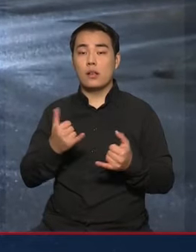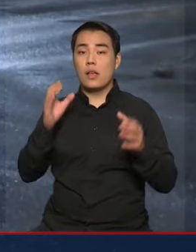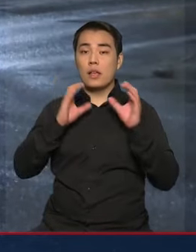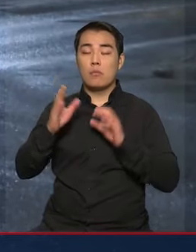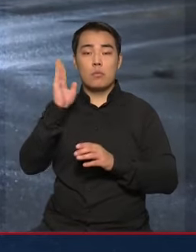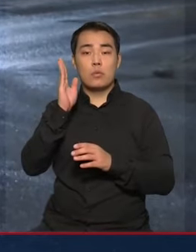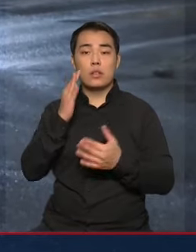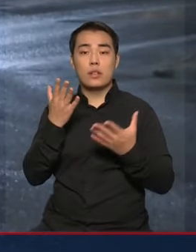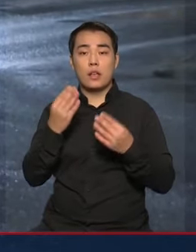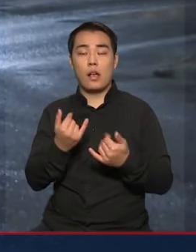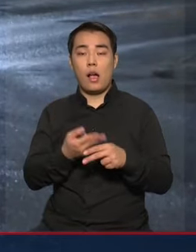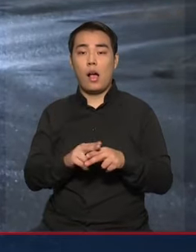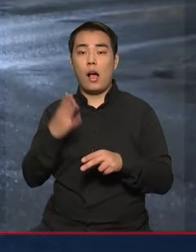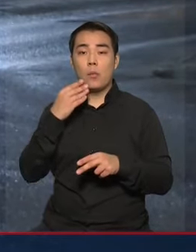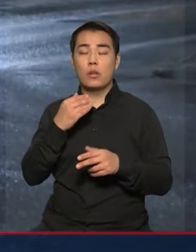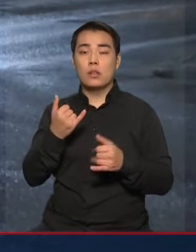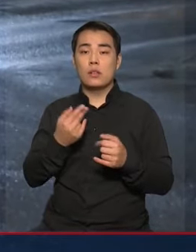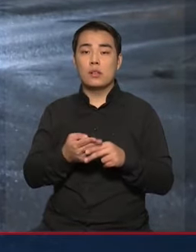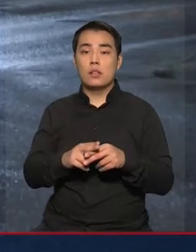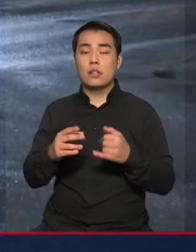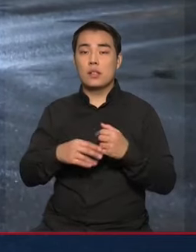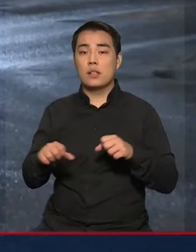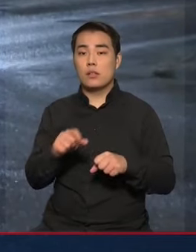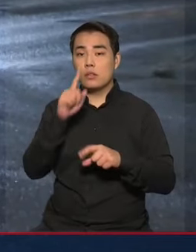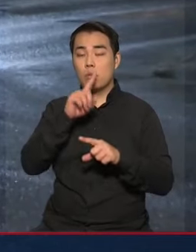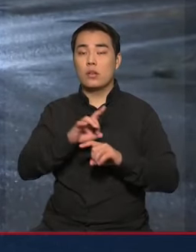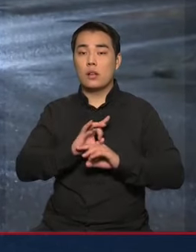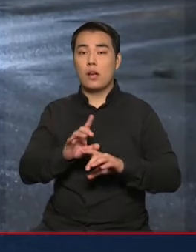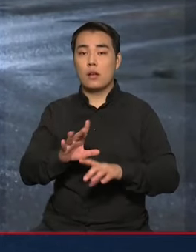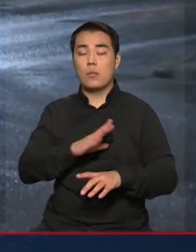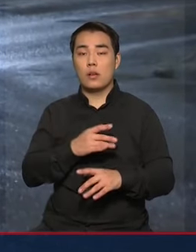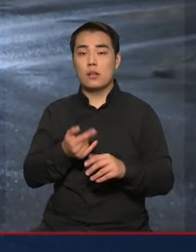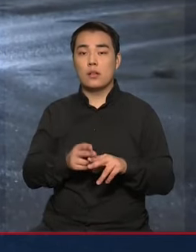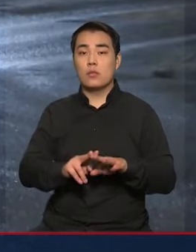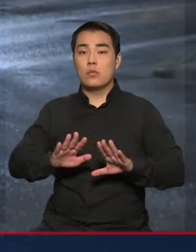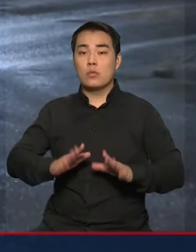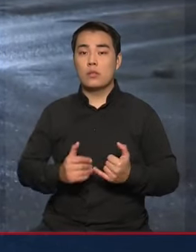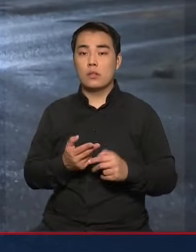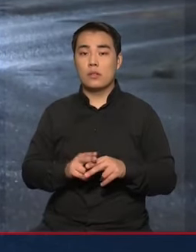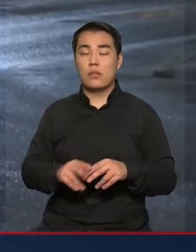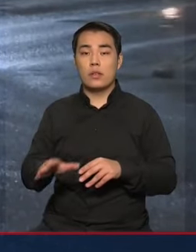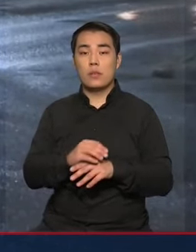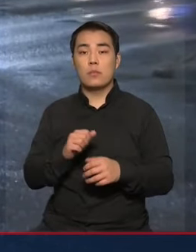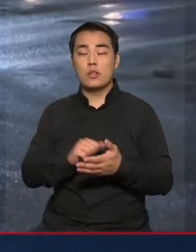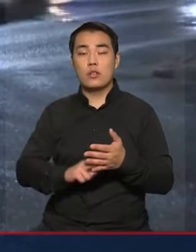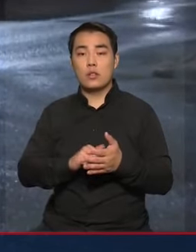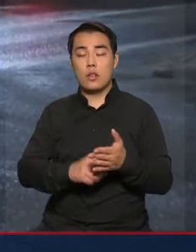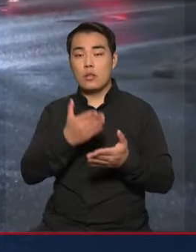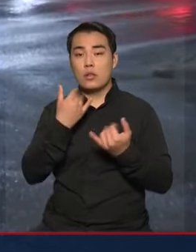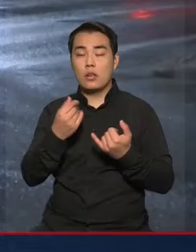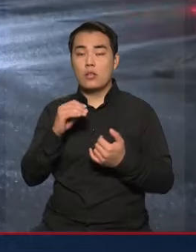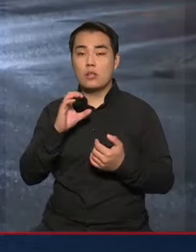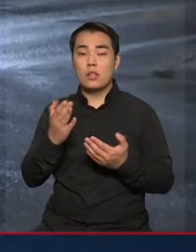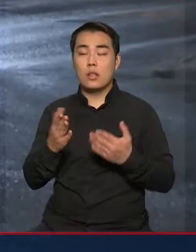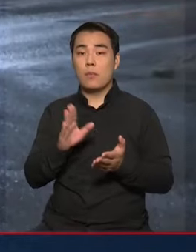алдағы күндері Алматыда жер сілкінісі болмайды деп отыр. Сейсмолог мамандардың айтуынша, байбаламға салынуға ешқандай себеп жоқ. Төтенше жағдайлар